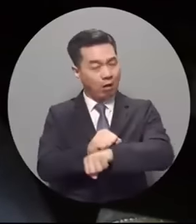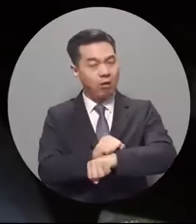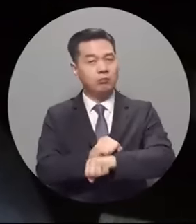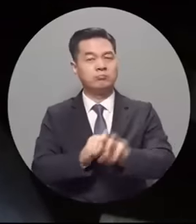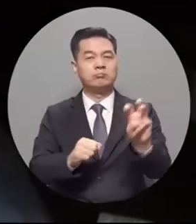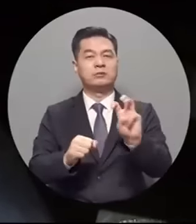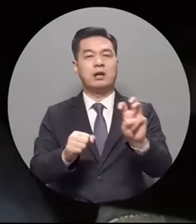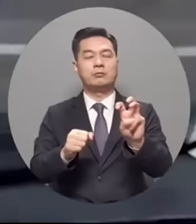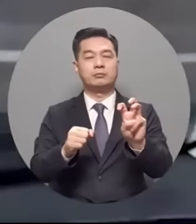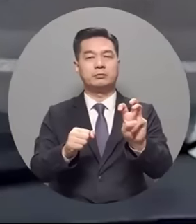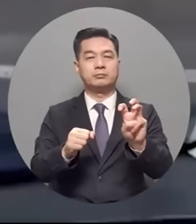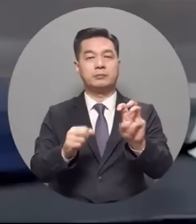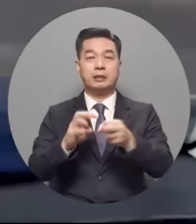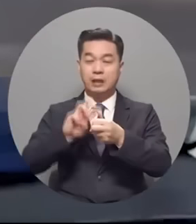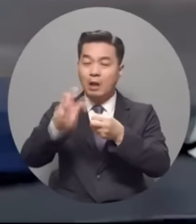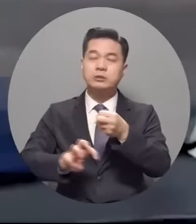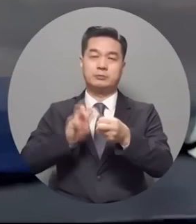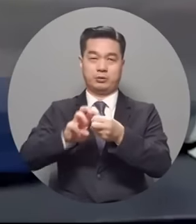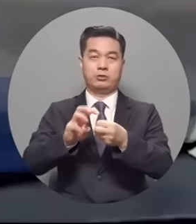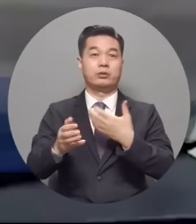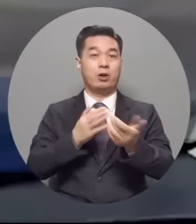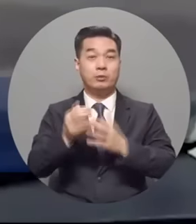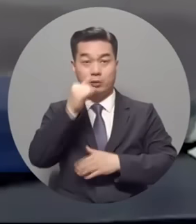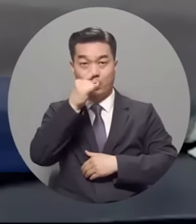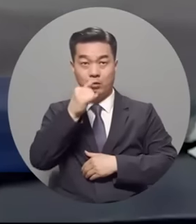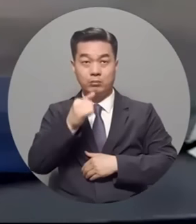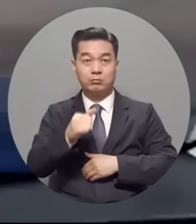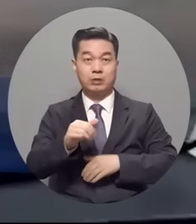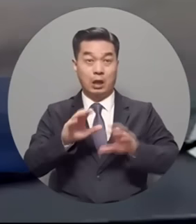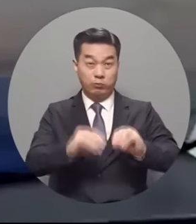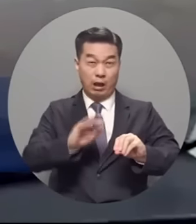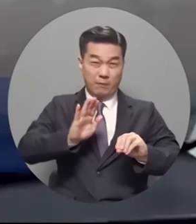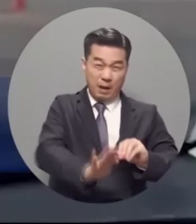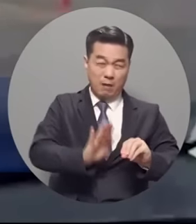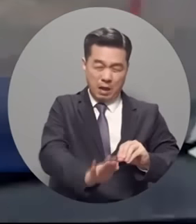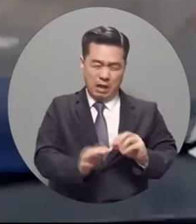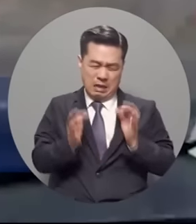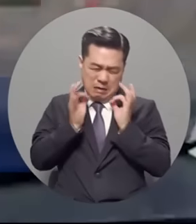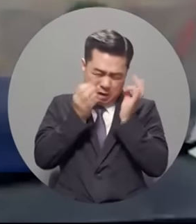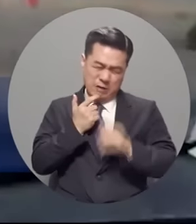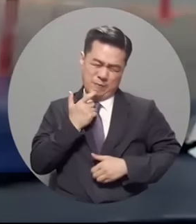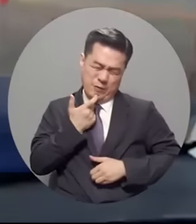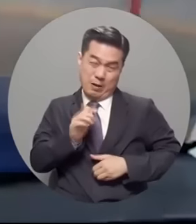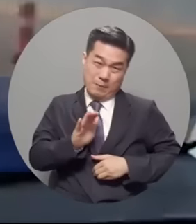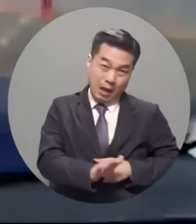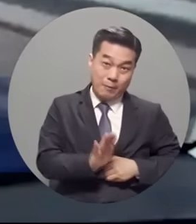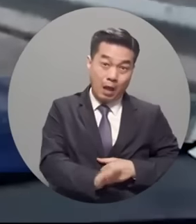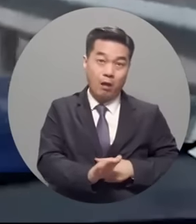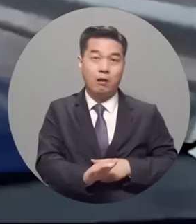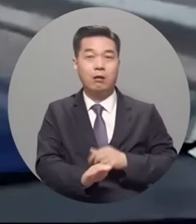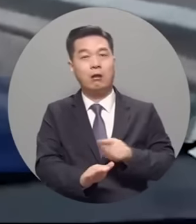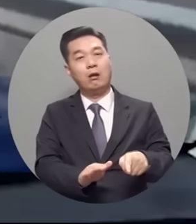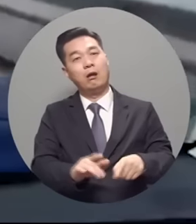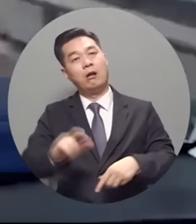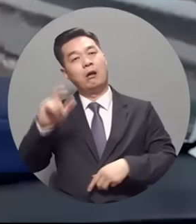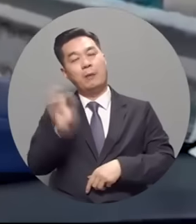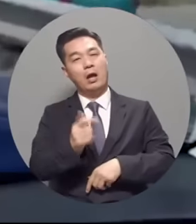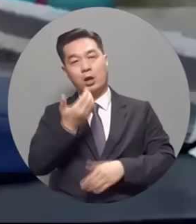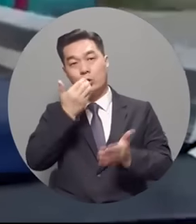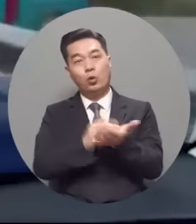주장했습니다. 브레이크를 뭐 죽기 살기 밟아죠. 죽기 살기 밟아도 그게 뭐 완전 뭐 돌덩어리인데